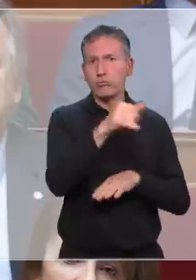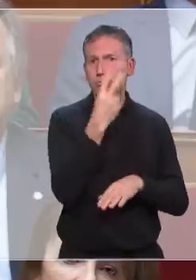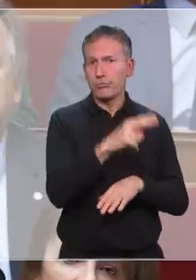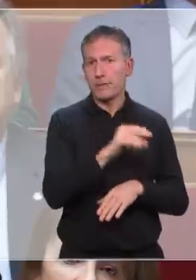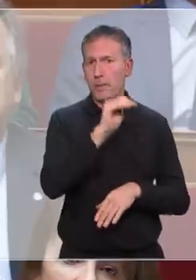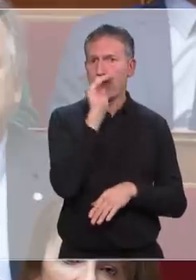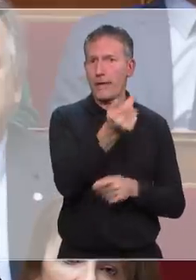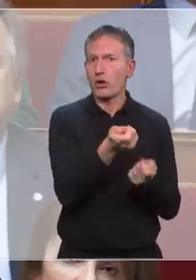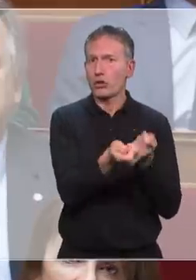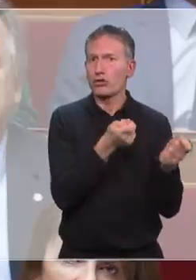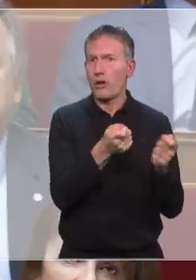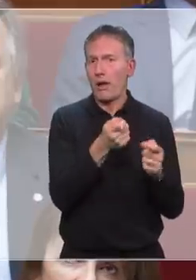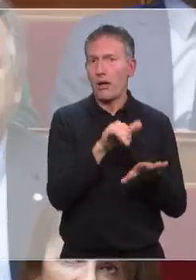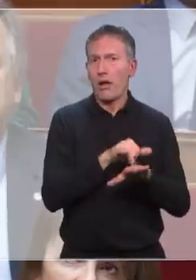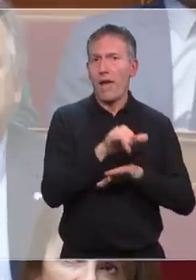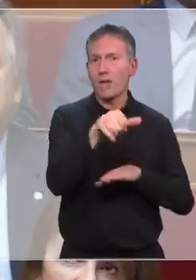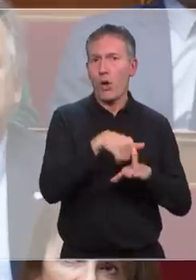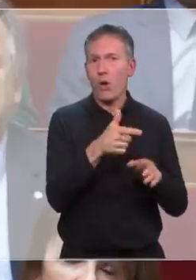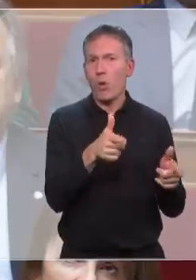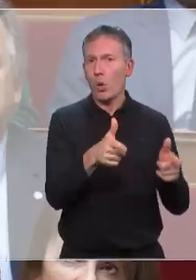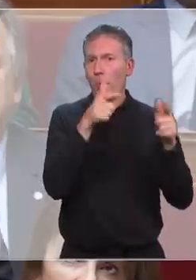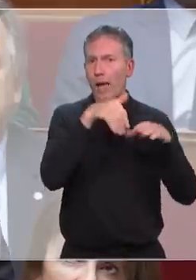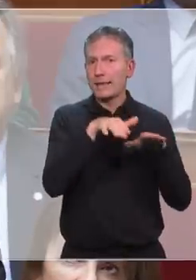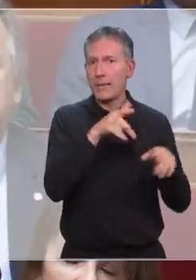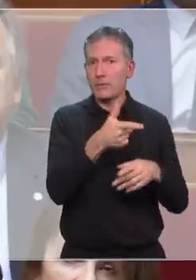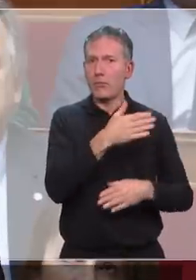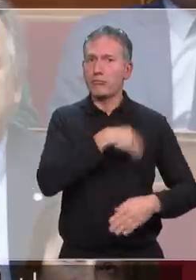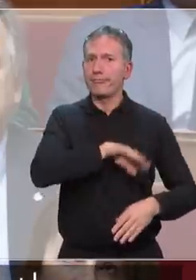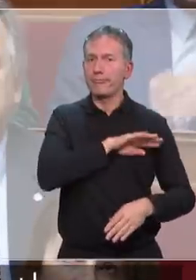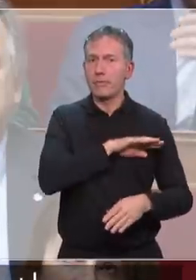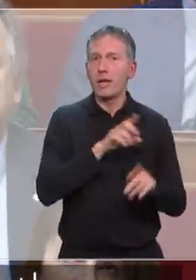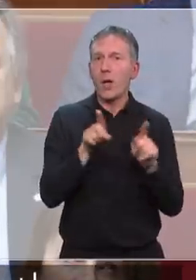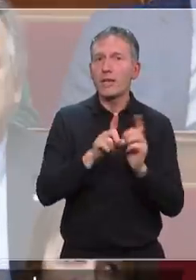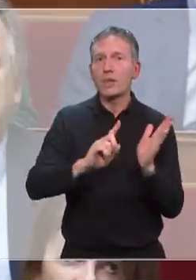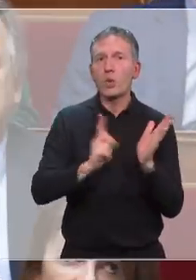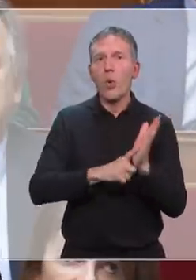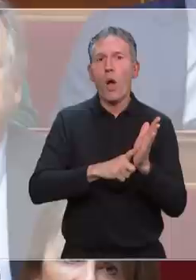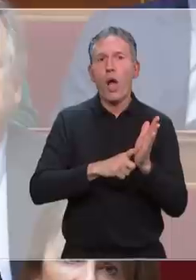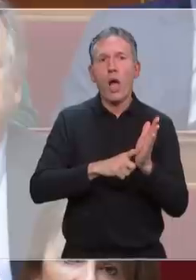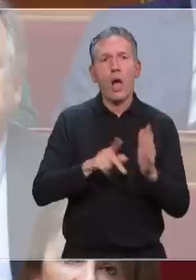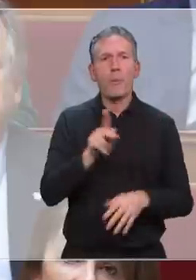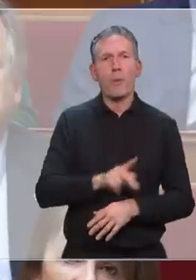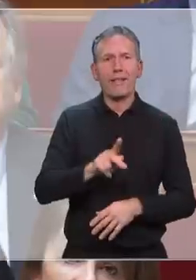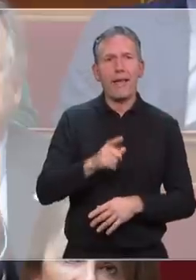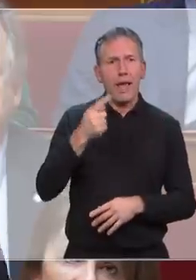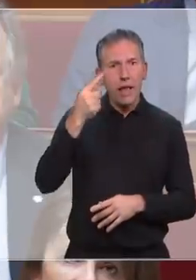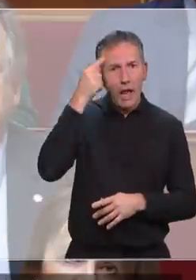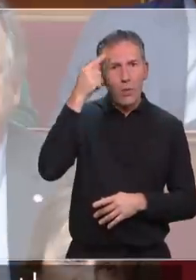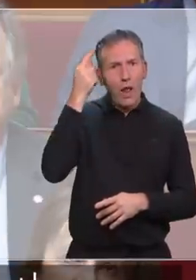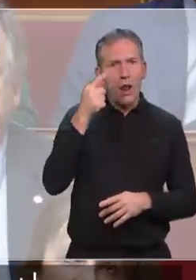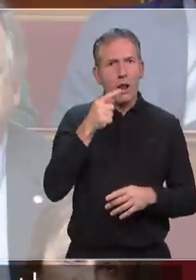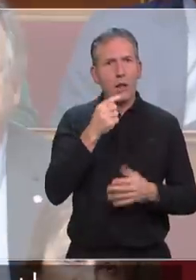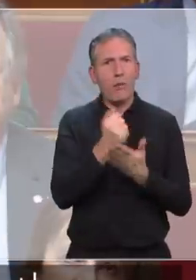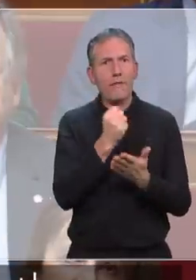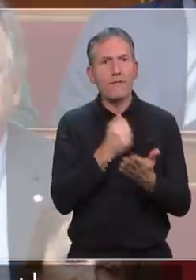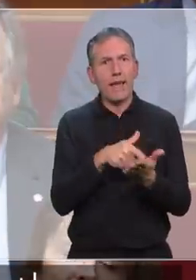l'avion et du système de combat? Pouvez-vous assurer que les droits de propriété intellectuelle sur les brevets actifs stratégiques